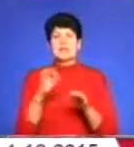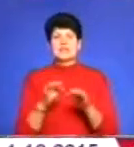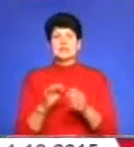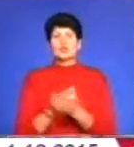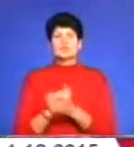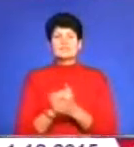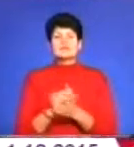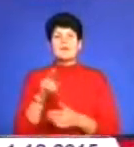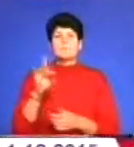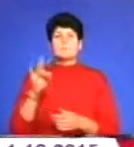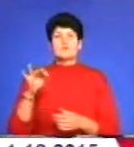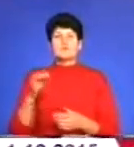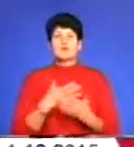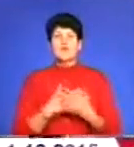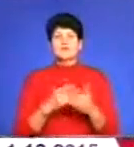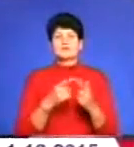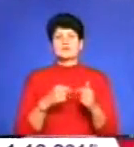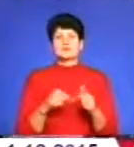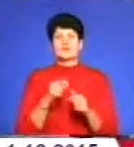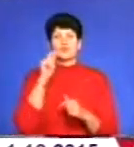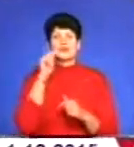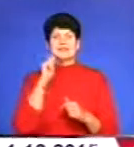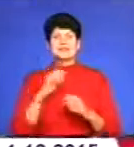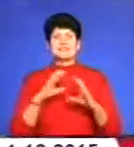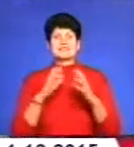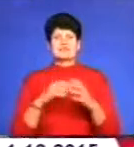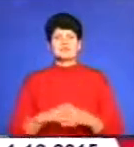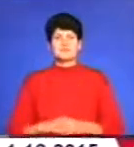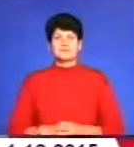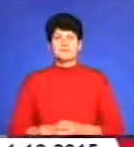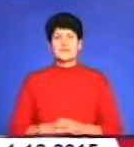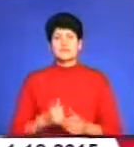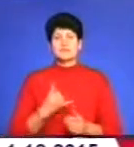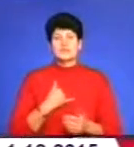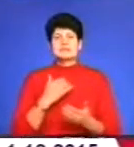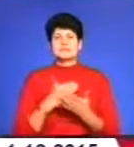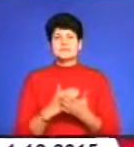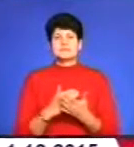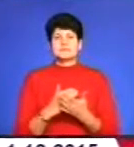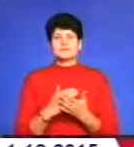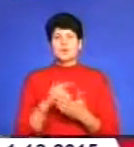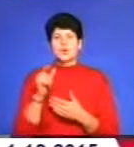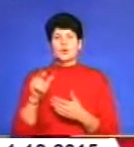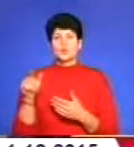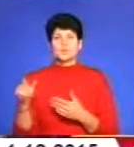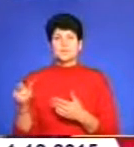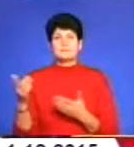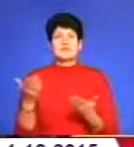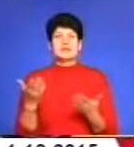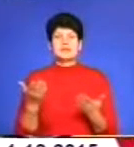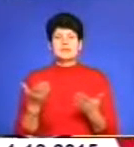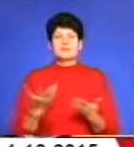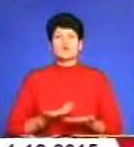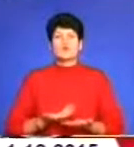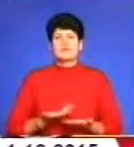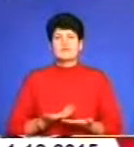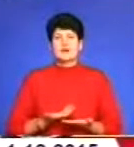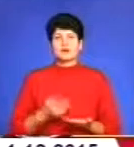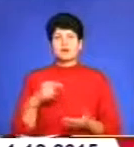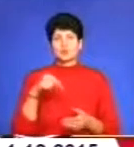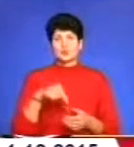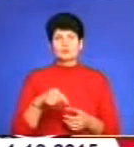«Просвіта» і громадської організації «Український світ». У нас вже є люди, які проживають тут